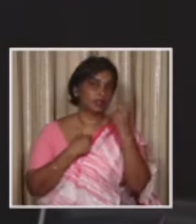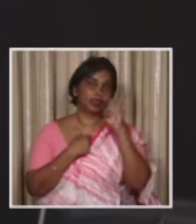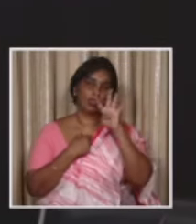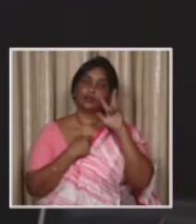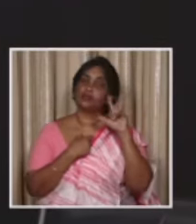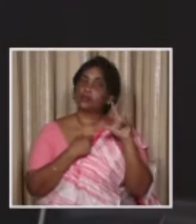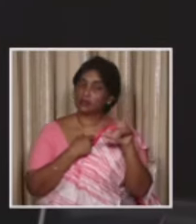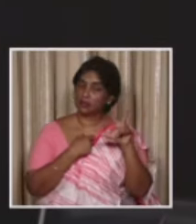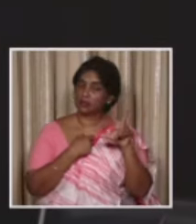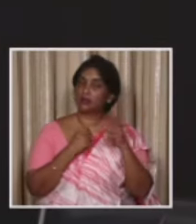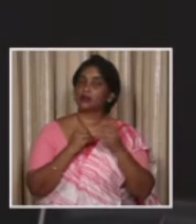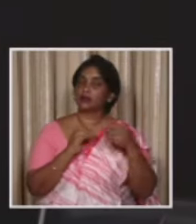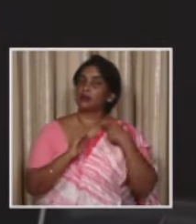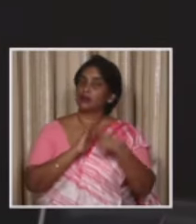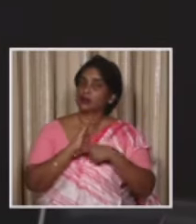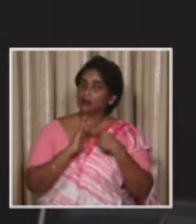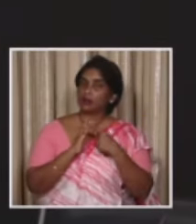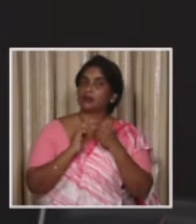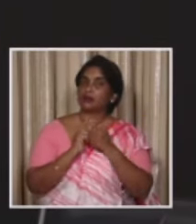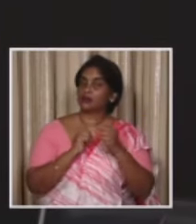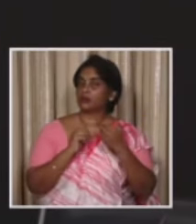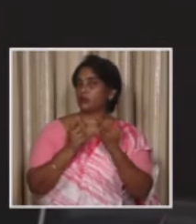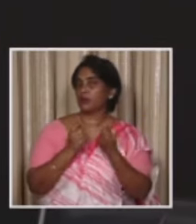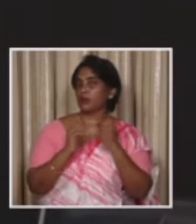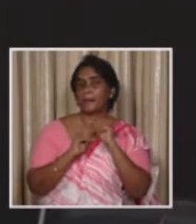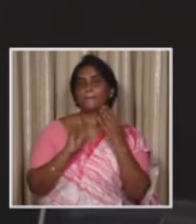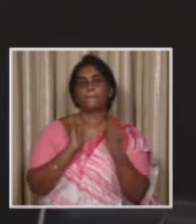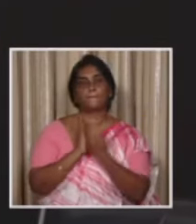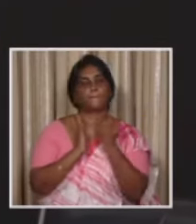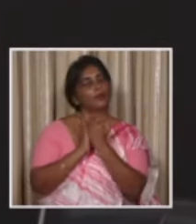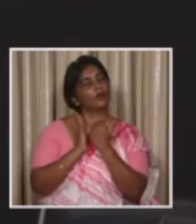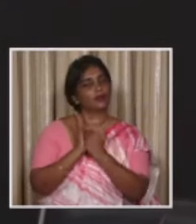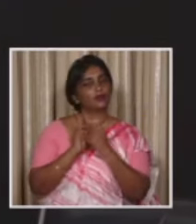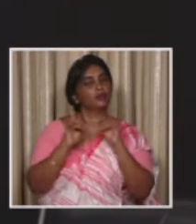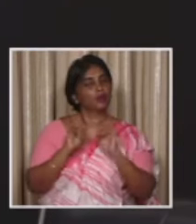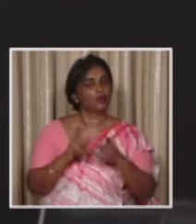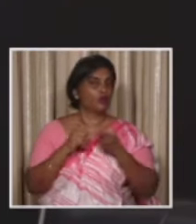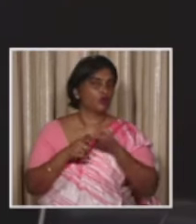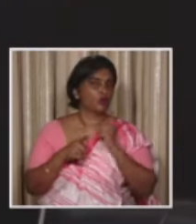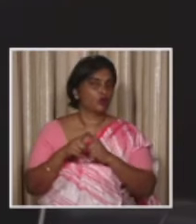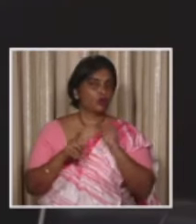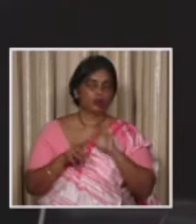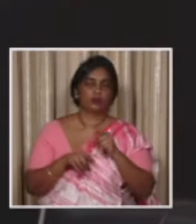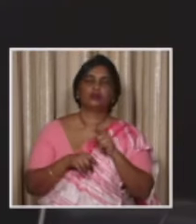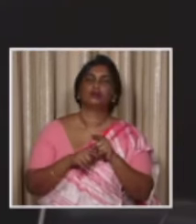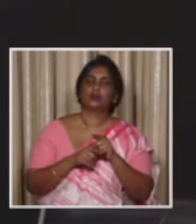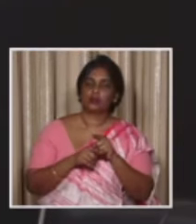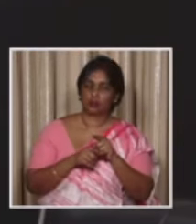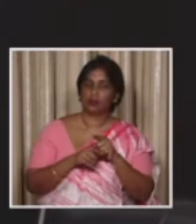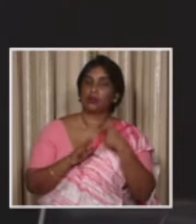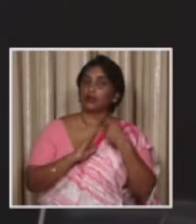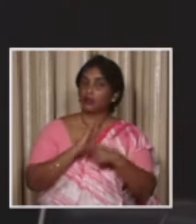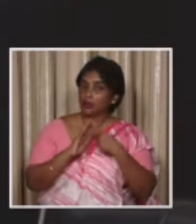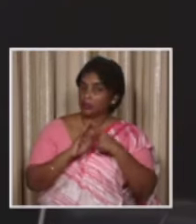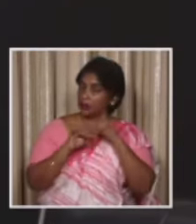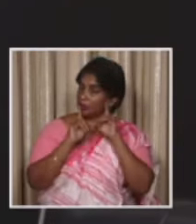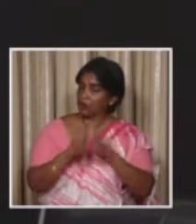2048 වෙද්දී අපේ රට කොහෙට දරයි යන්නේ කියන ආර්ථික ප්‍රතිපත්තිය හැදුවේ. දැන් අපි උදාහරණයක් ගත්තොත් අපේ රටට වෙච්ච